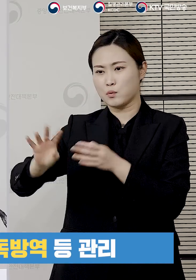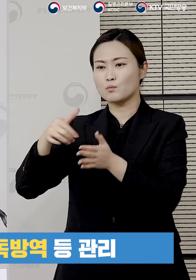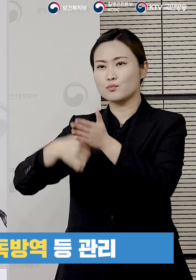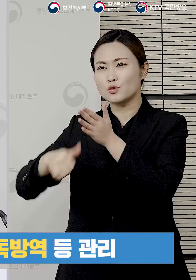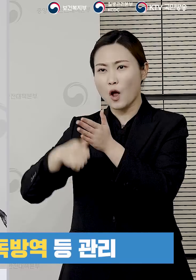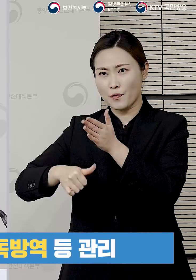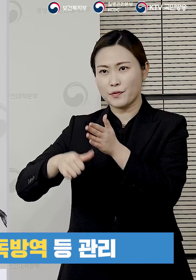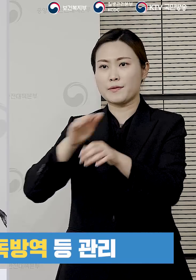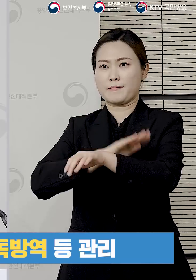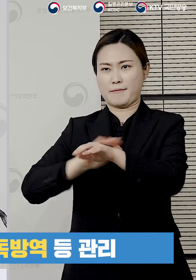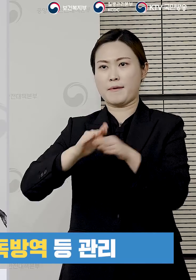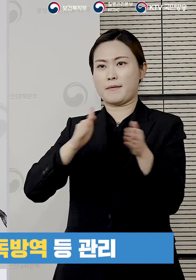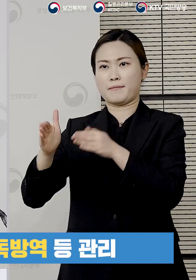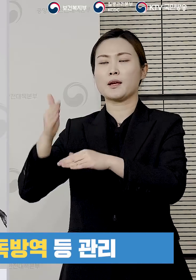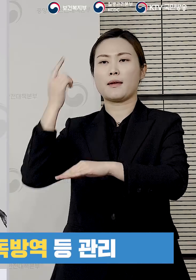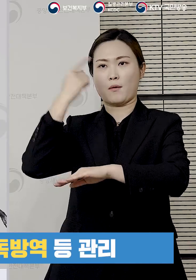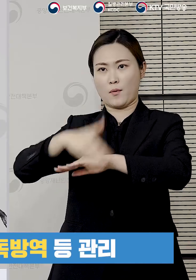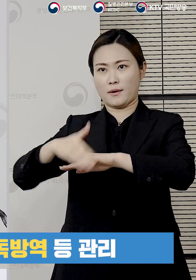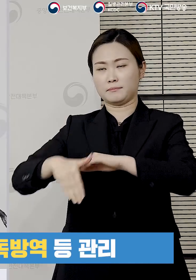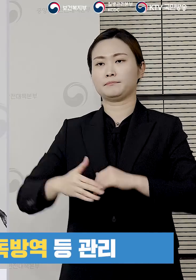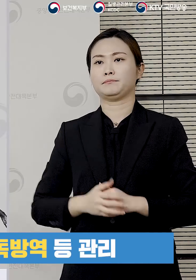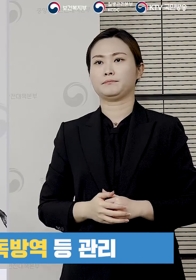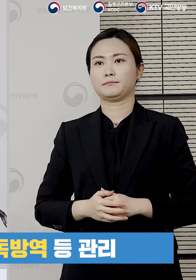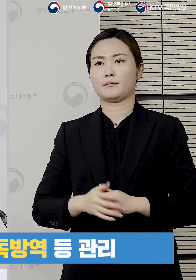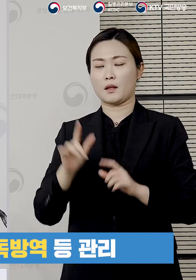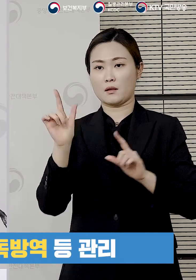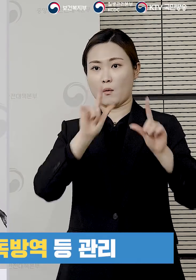처리 등도 적절하게 관리되도록 할 계획입니다.